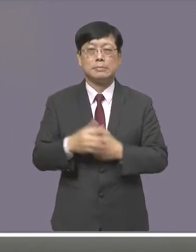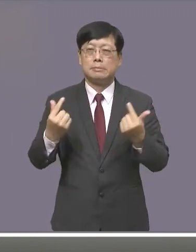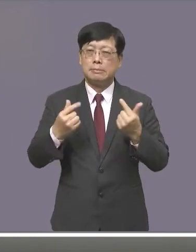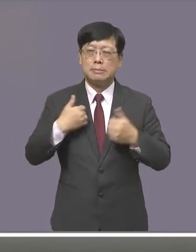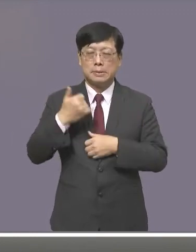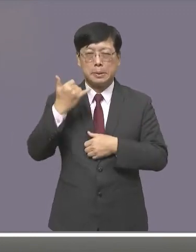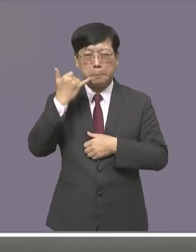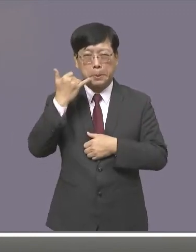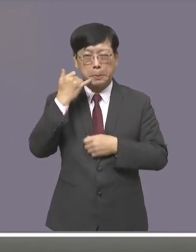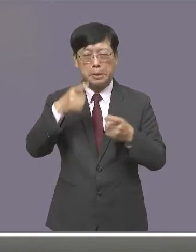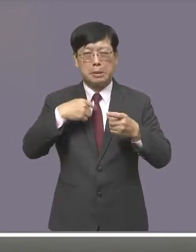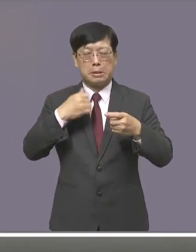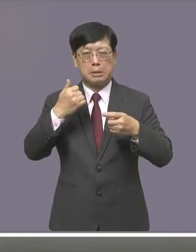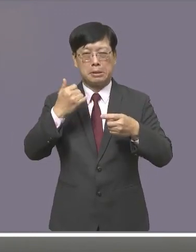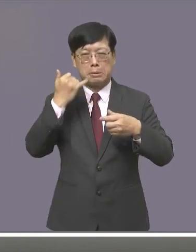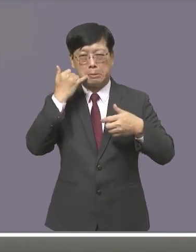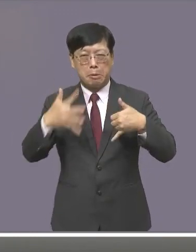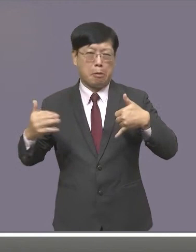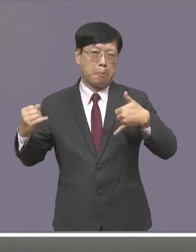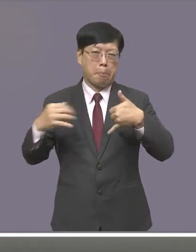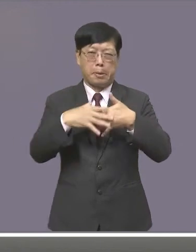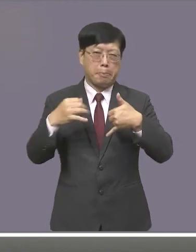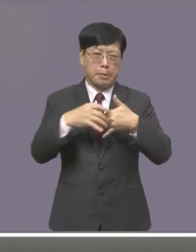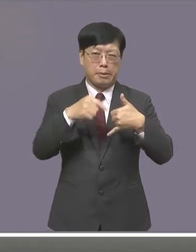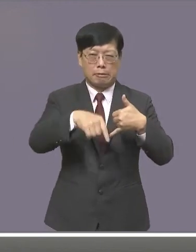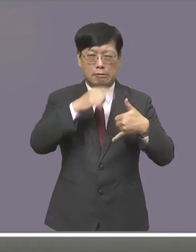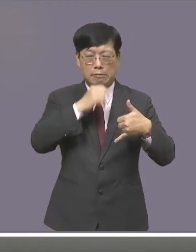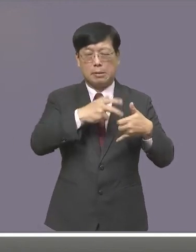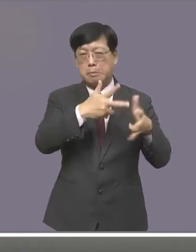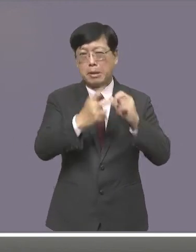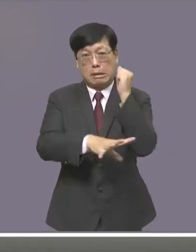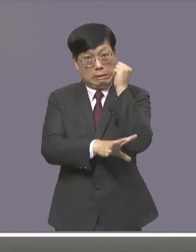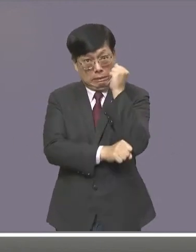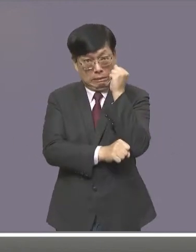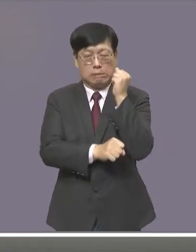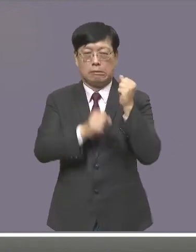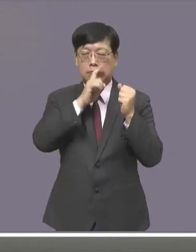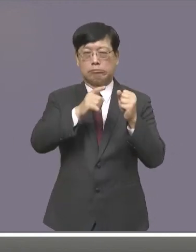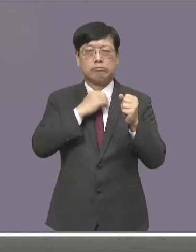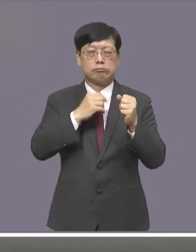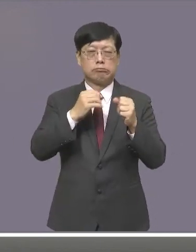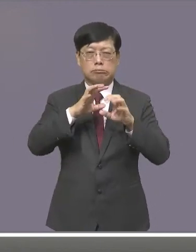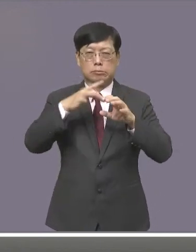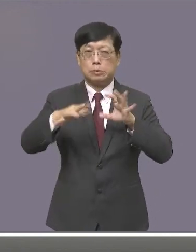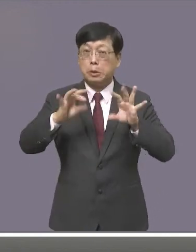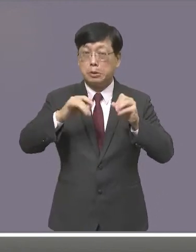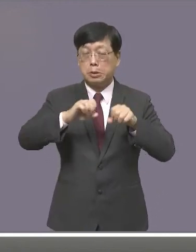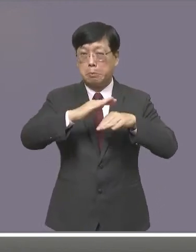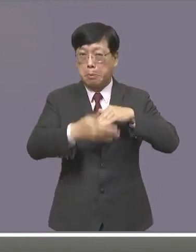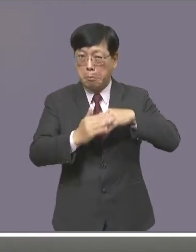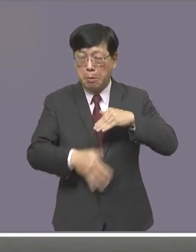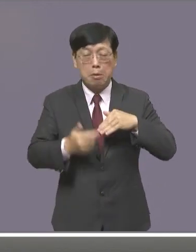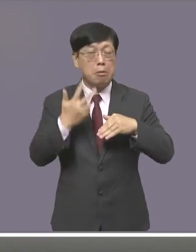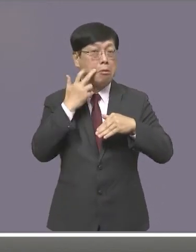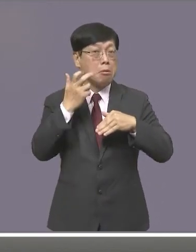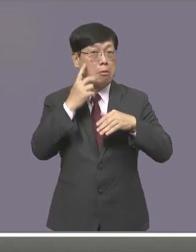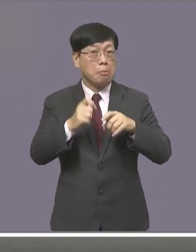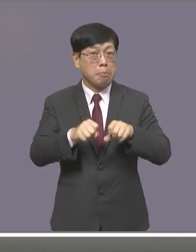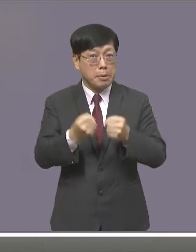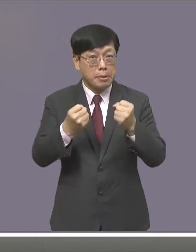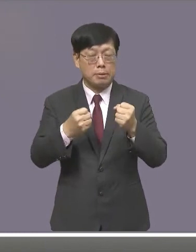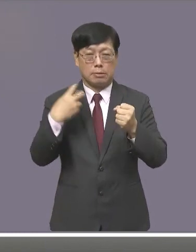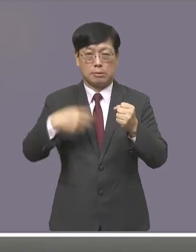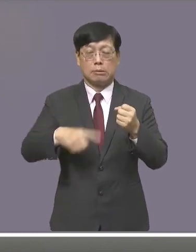这个沿海的这一个沿海的一个侵蚀，桥基混凝土的剥落，钢筋的锈蚀，那河川的